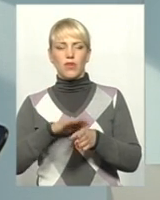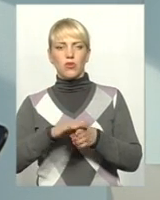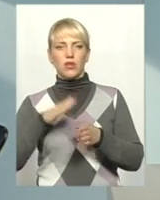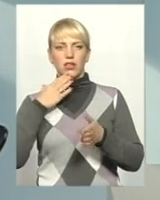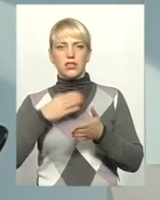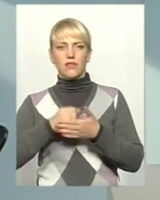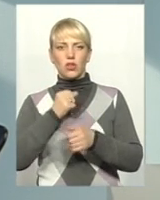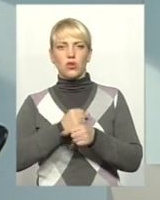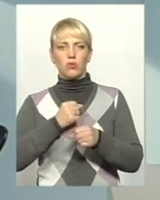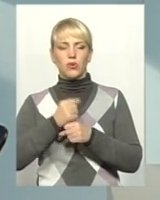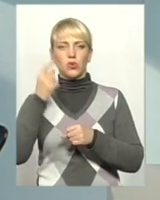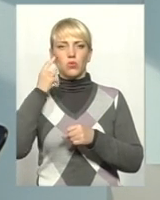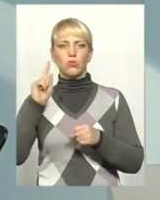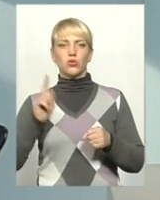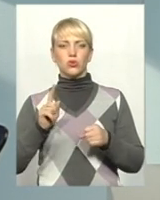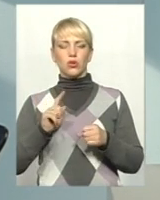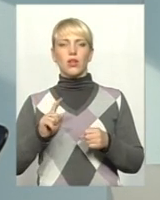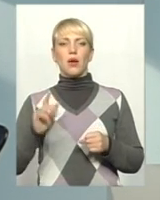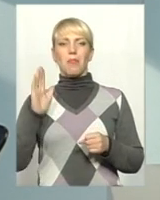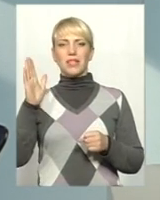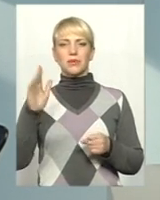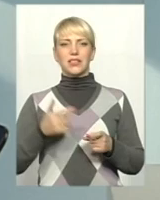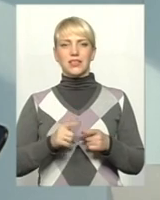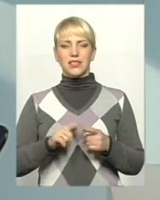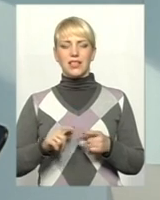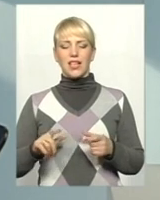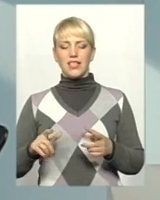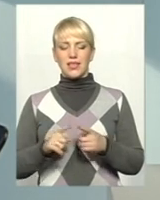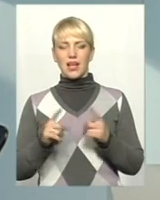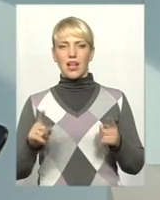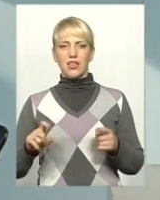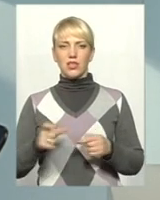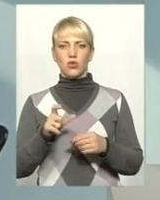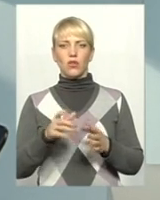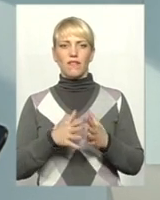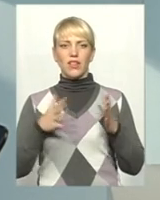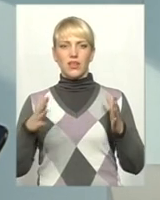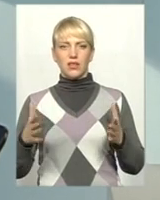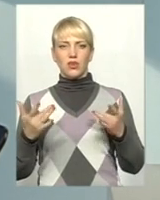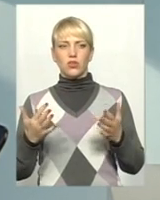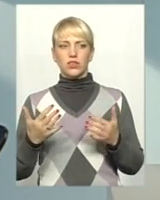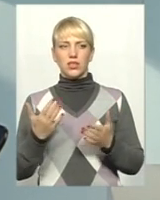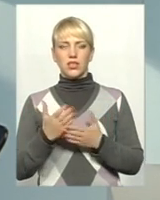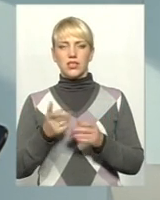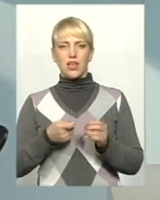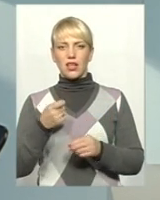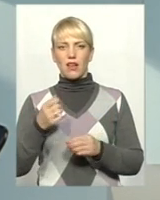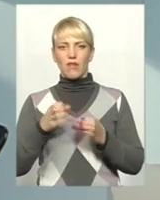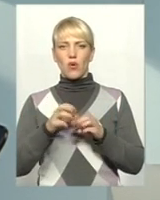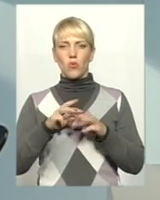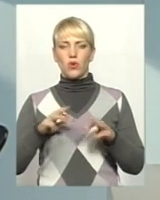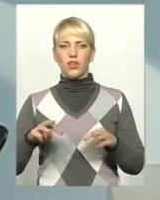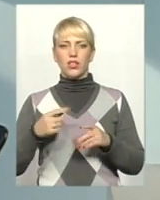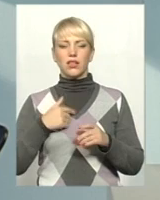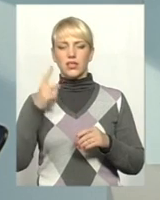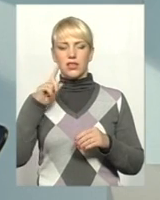Я думаю, що перспектива цієї ділянки дороги дуже велика, оскільки і заяви уряду, І ви знаєте, що ми попали в